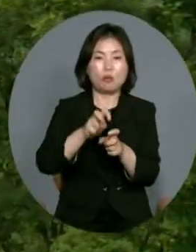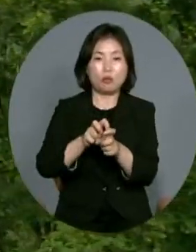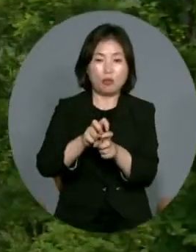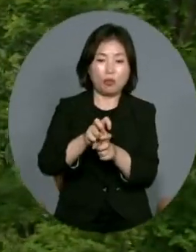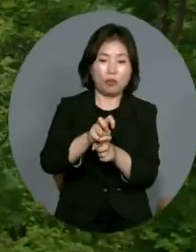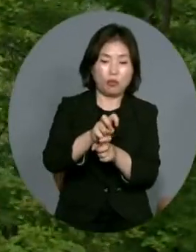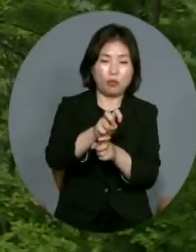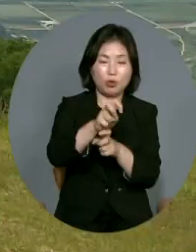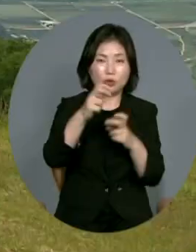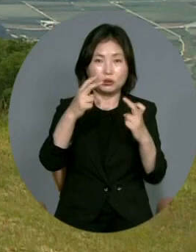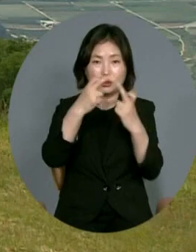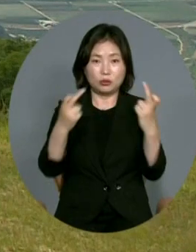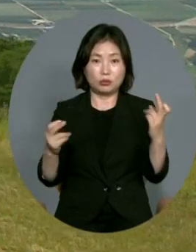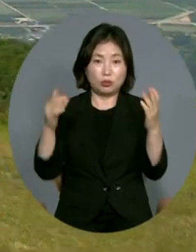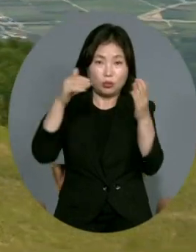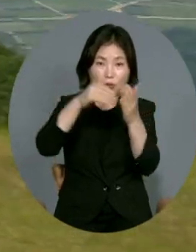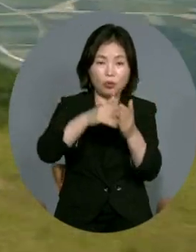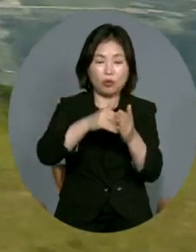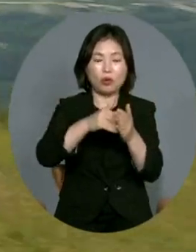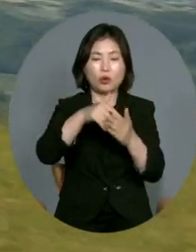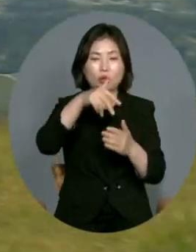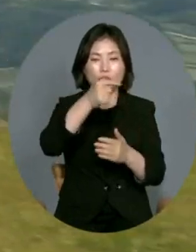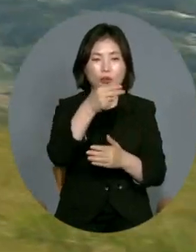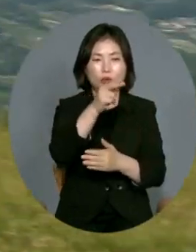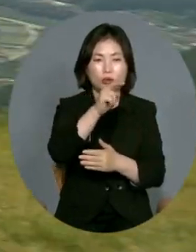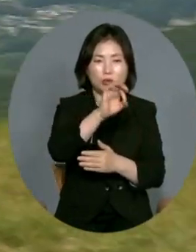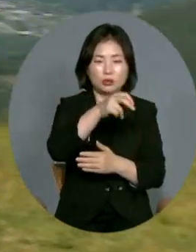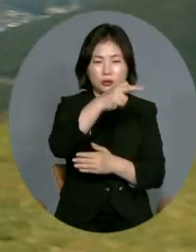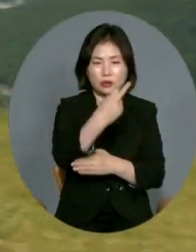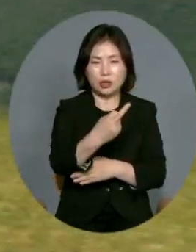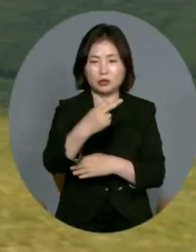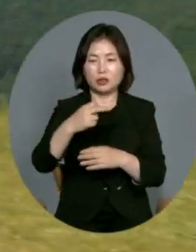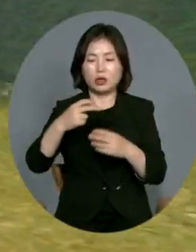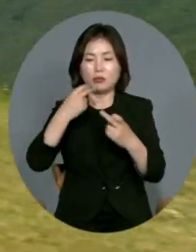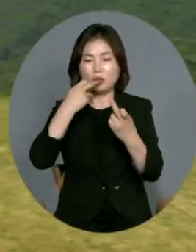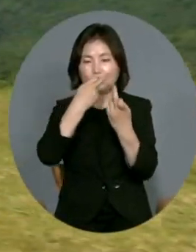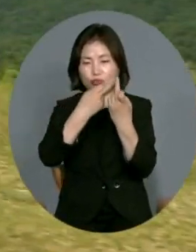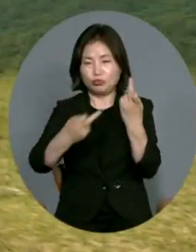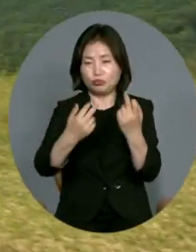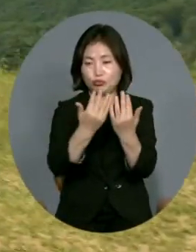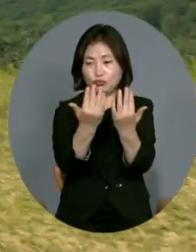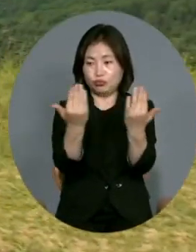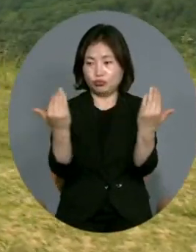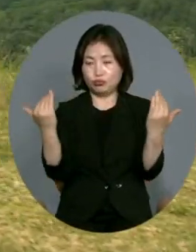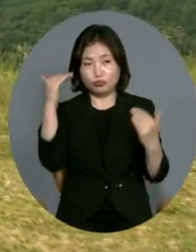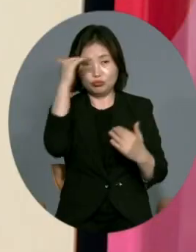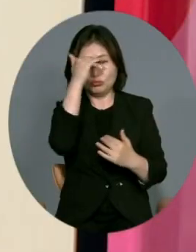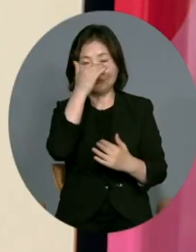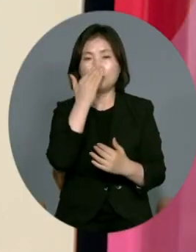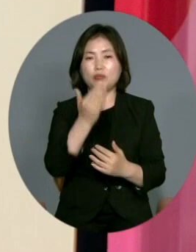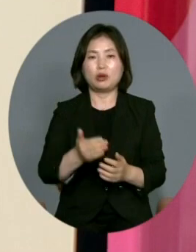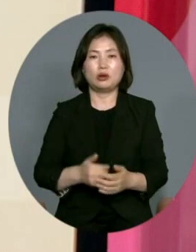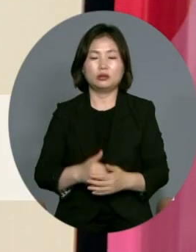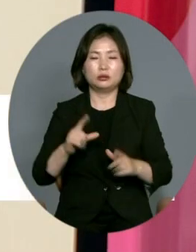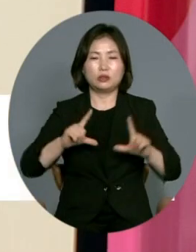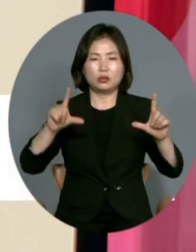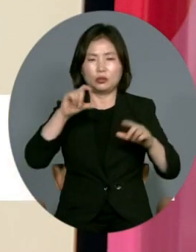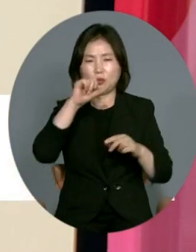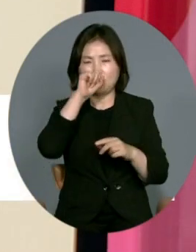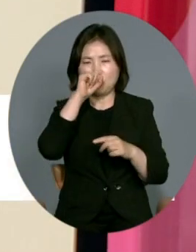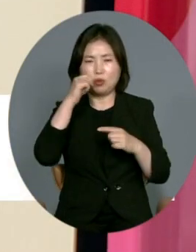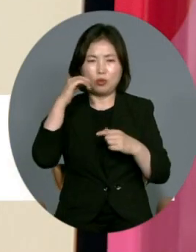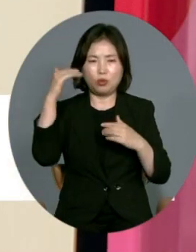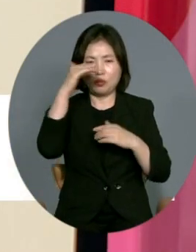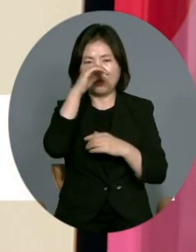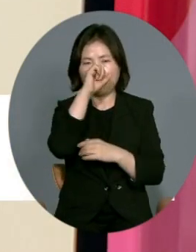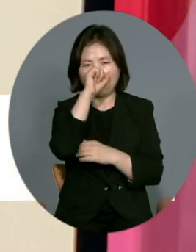타고 정상에 오르면 조령 산과 죽을 산을 비롯한 백두대간을 한눈에 볼 수 있습니다 날씨가 좋아서 경치가